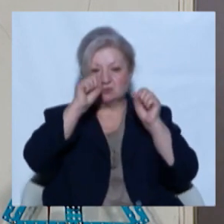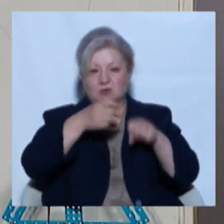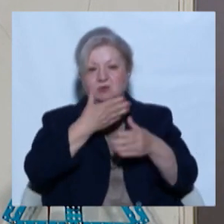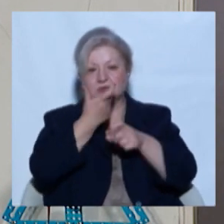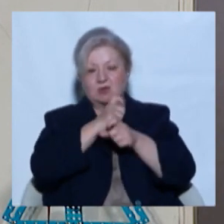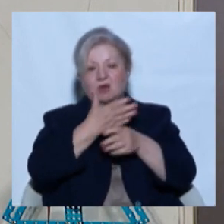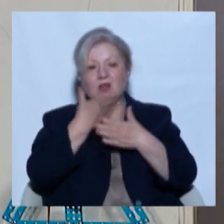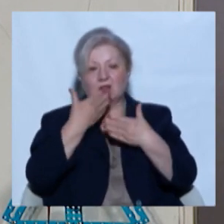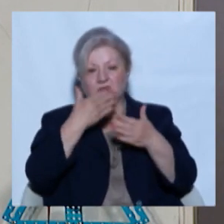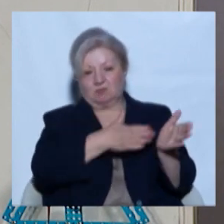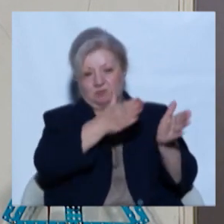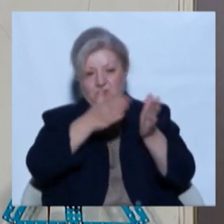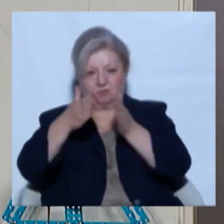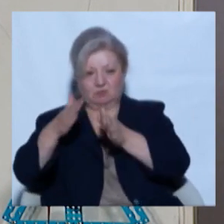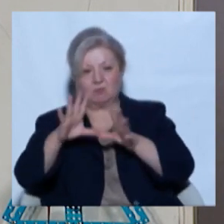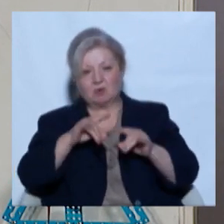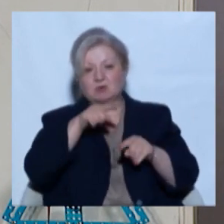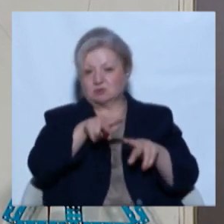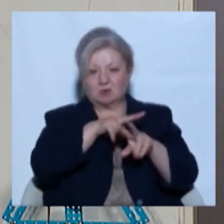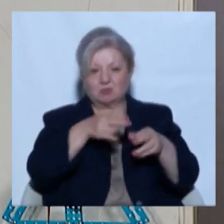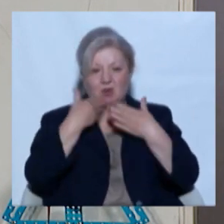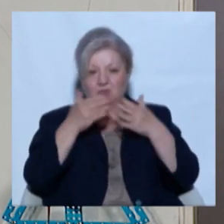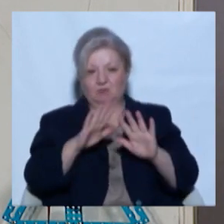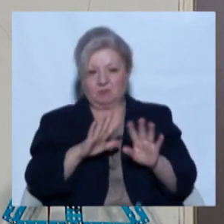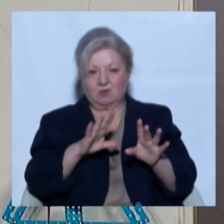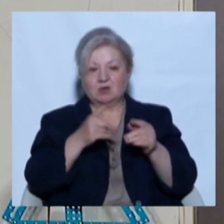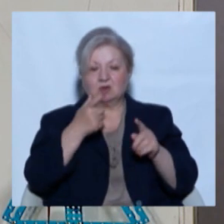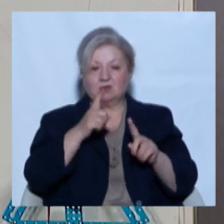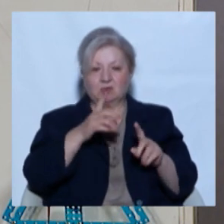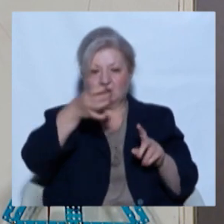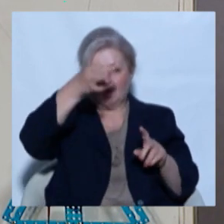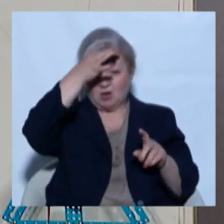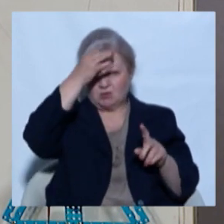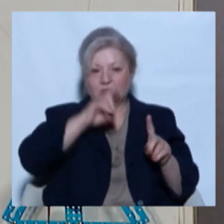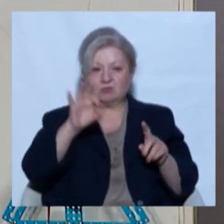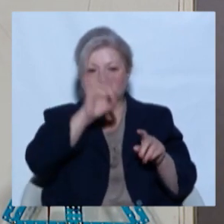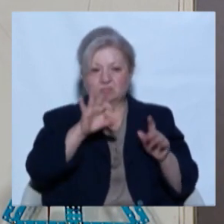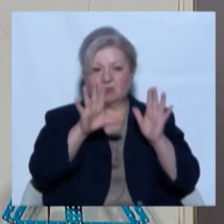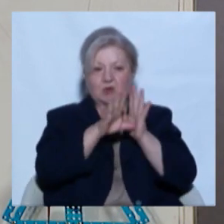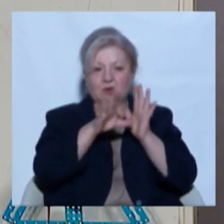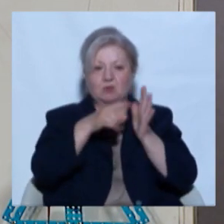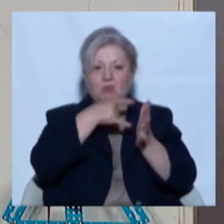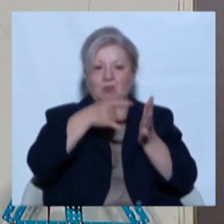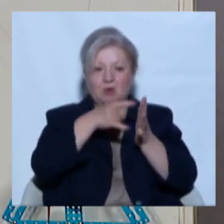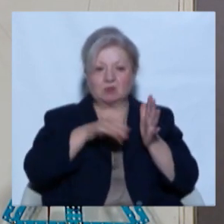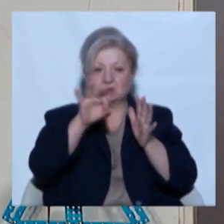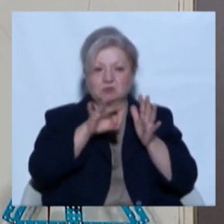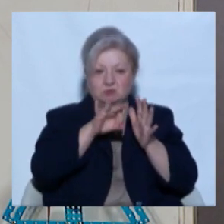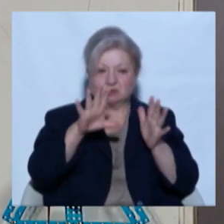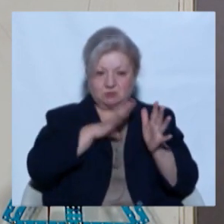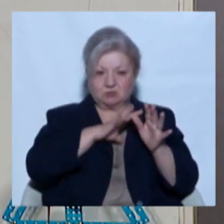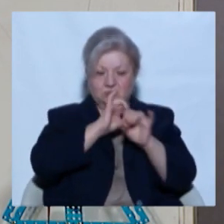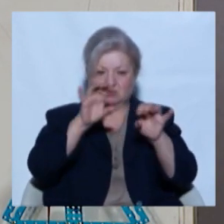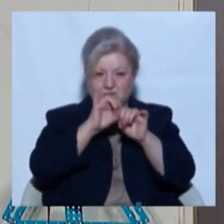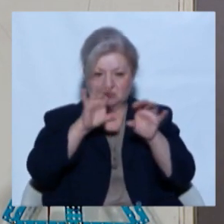მათი გადაადგილება, მაგრამ ესაც არ იყო მარტივი. ჯერ გავიხსენოთ, ჩვენ ელექტრომაგნიტის შესახებ ვისაუბრეთ, ვიცით